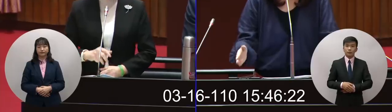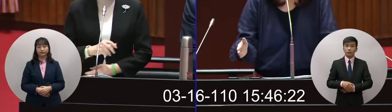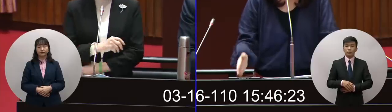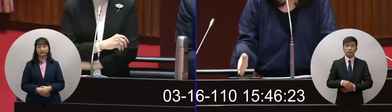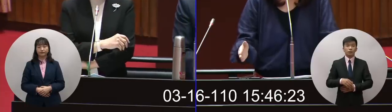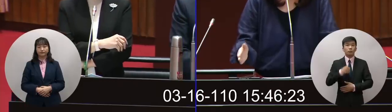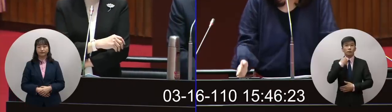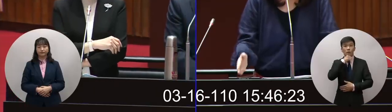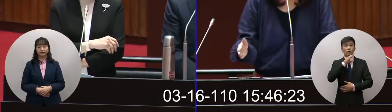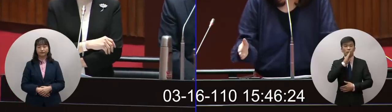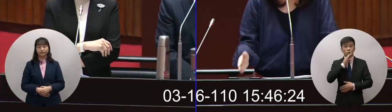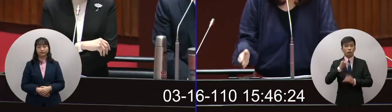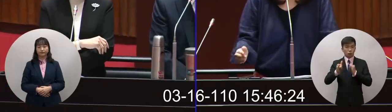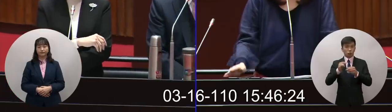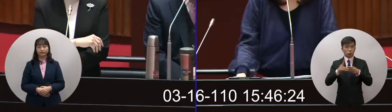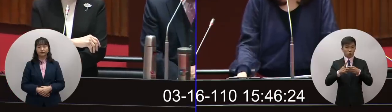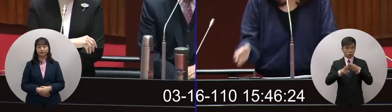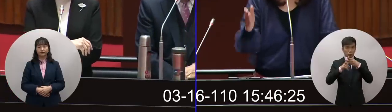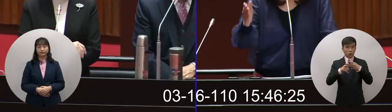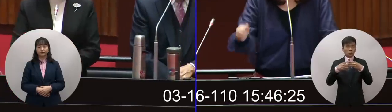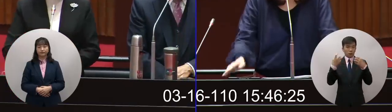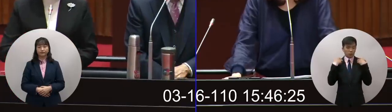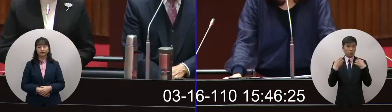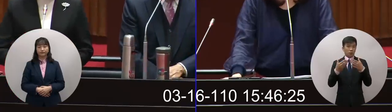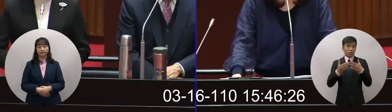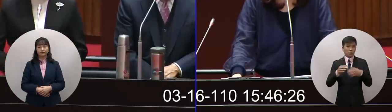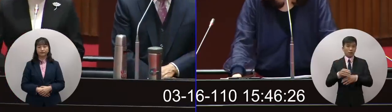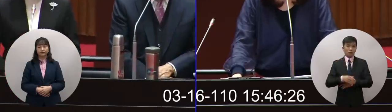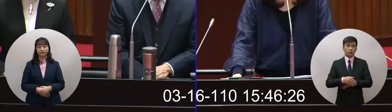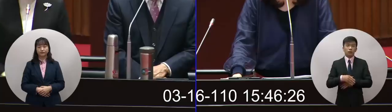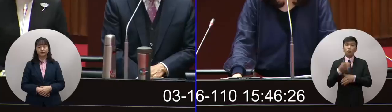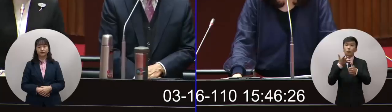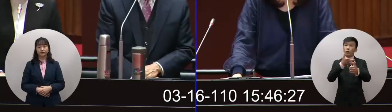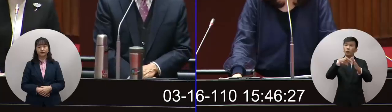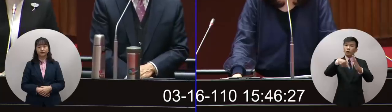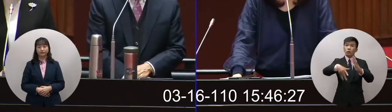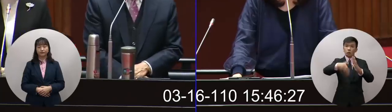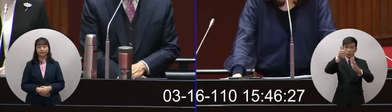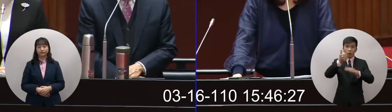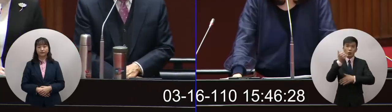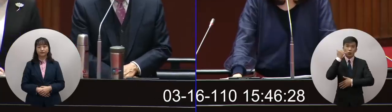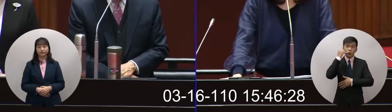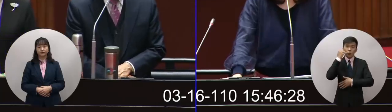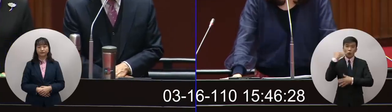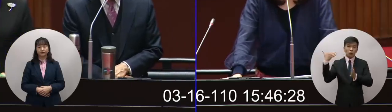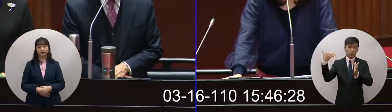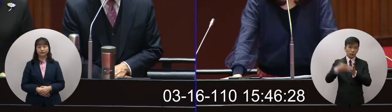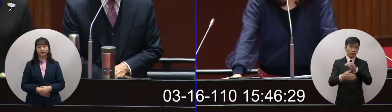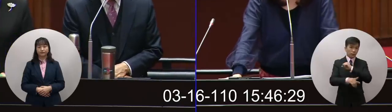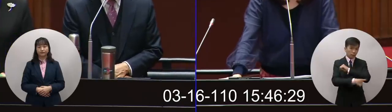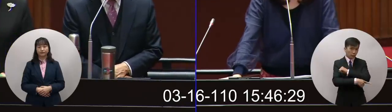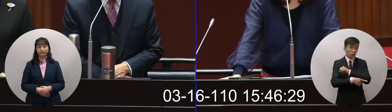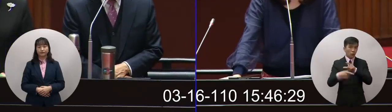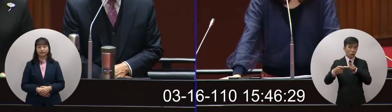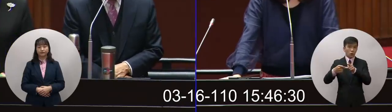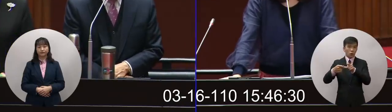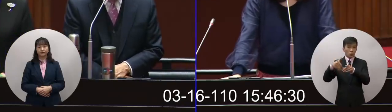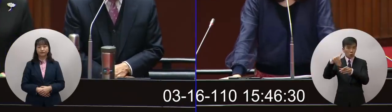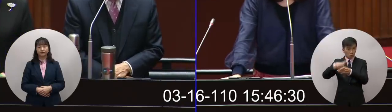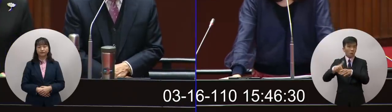国家责任政治的范例，请问院长，如果到时候公投通过了，院长会不